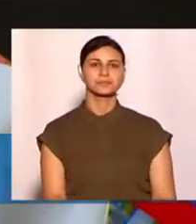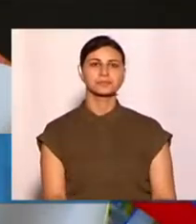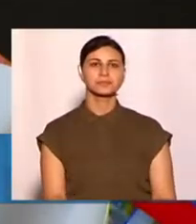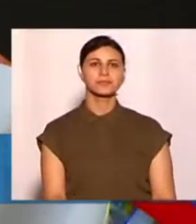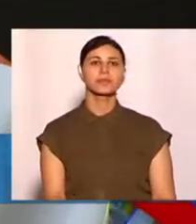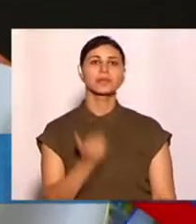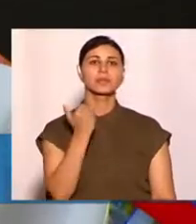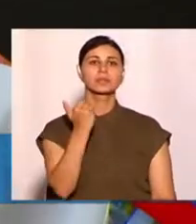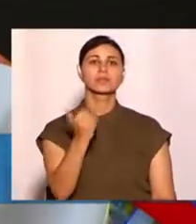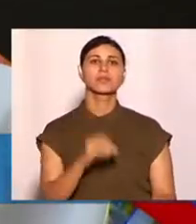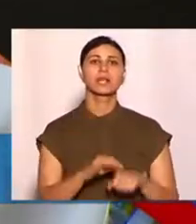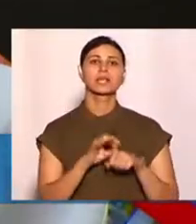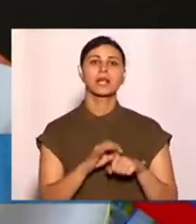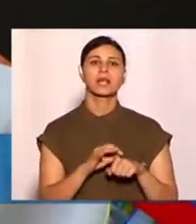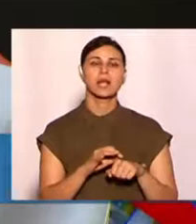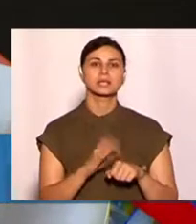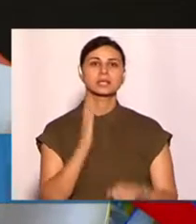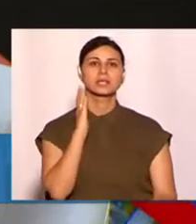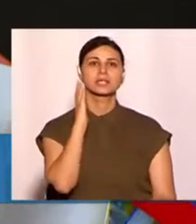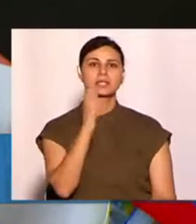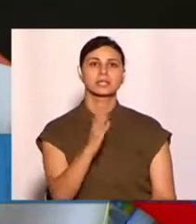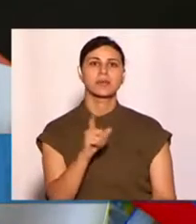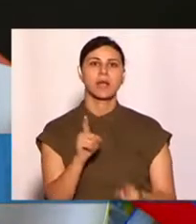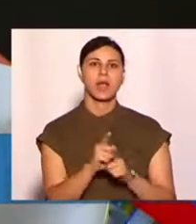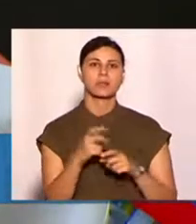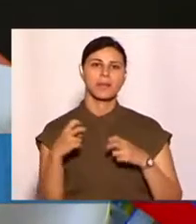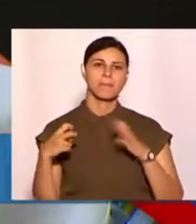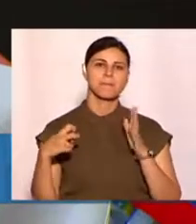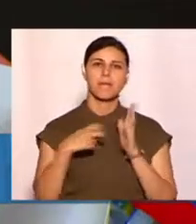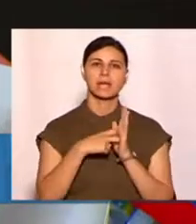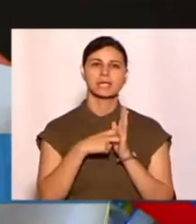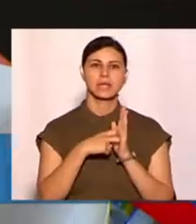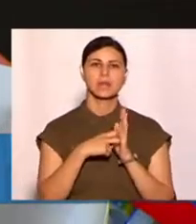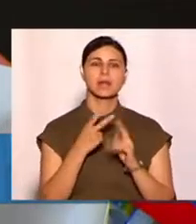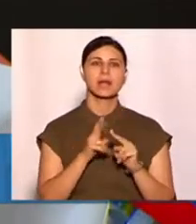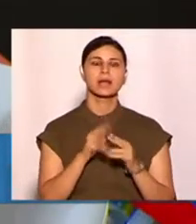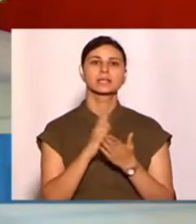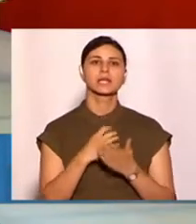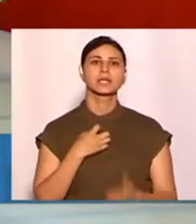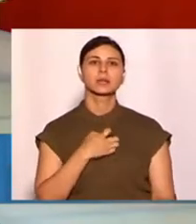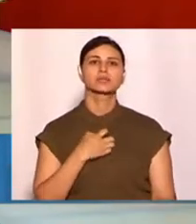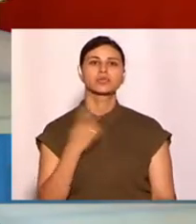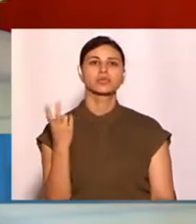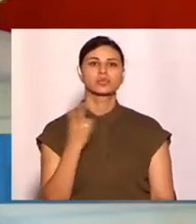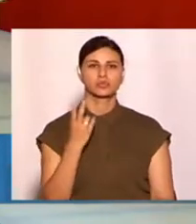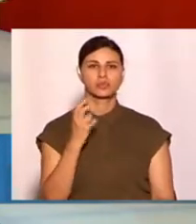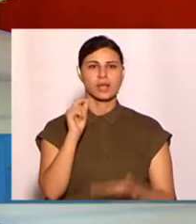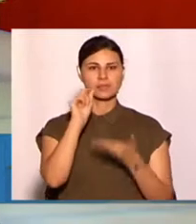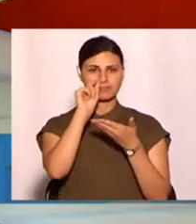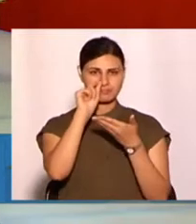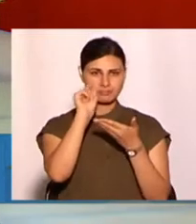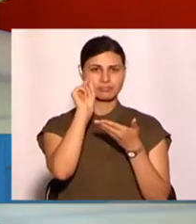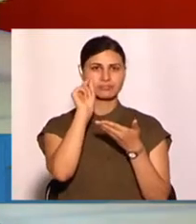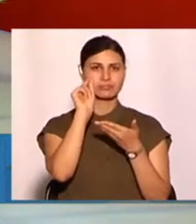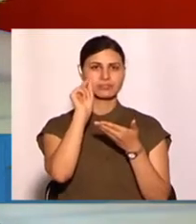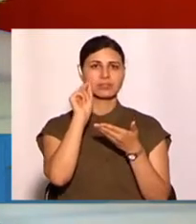თქვენ კანზე გაგიკეთებენ მარკირებას. ეს მარკირება არის მნიშვნელოვანი იმისთვის, რომ სხივმა გაიარო ზუსტად იმ ნაწილში.